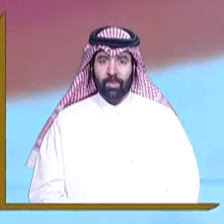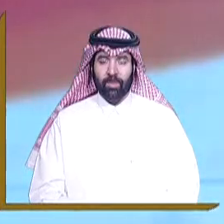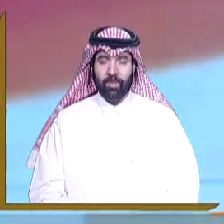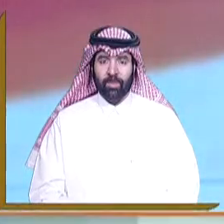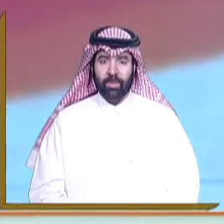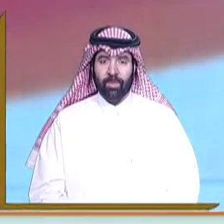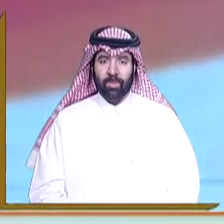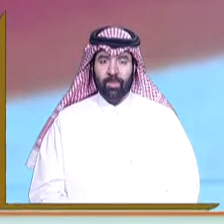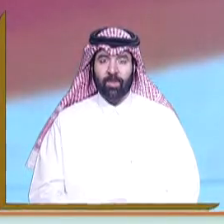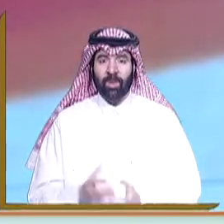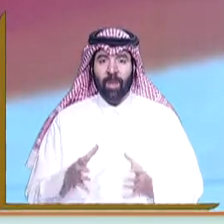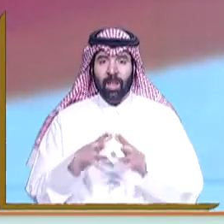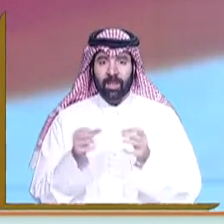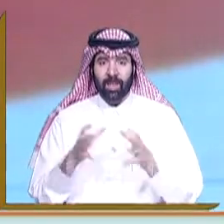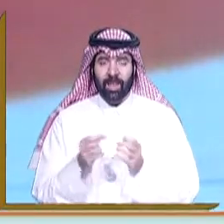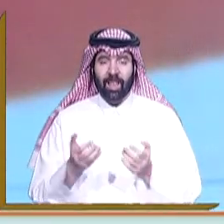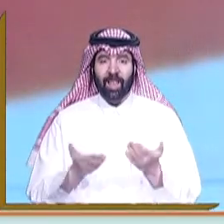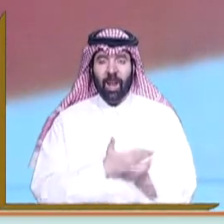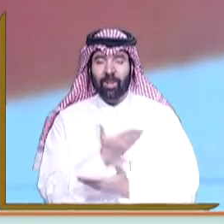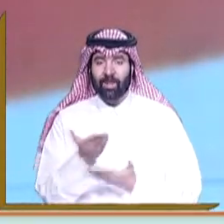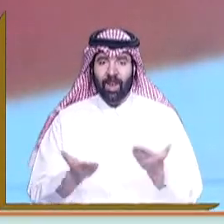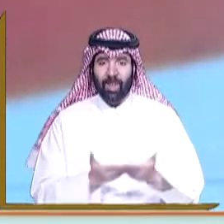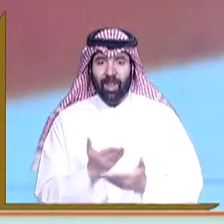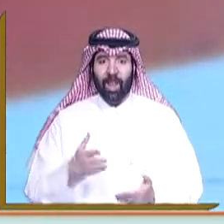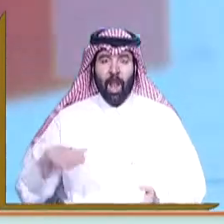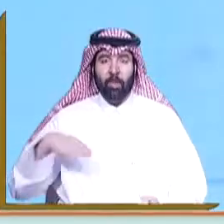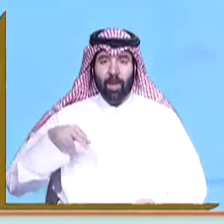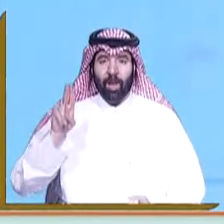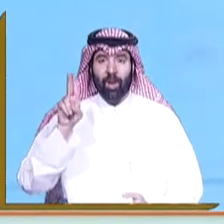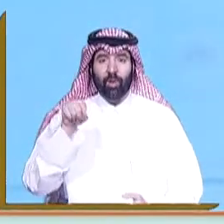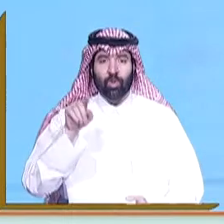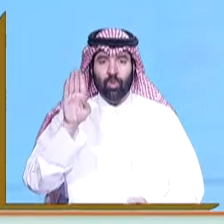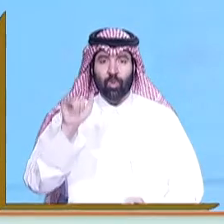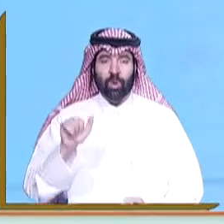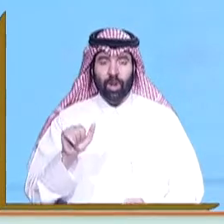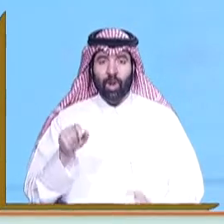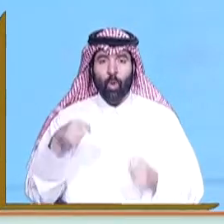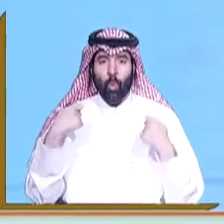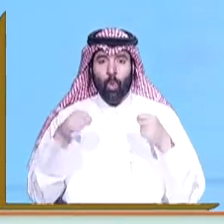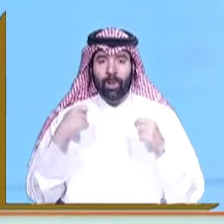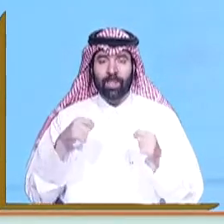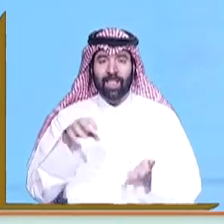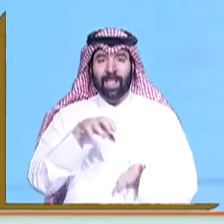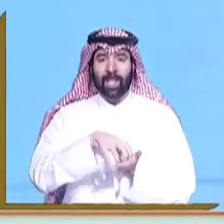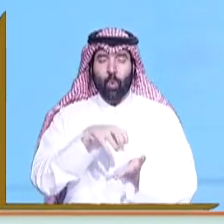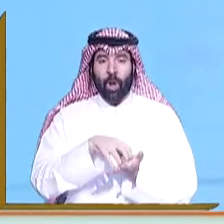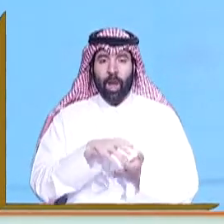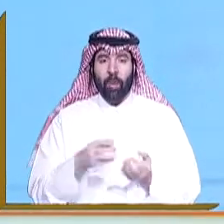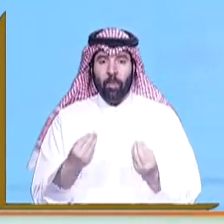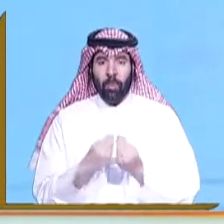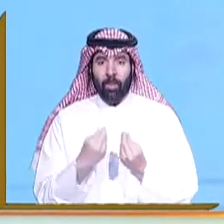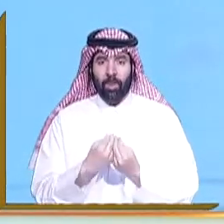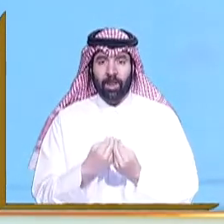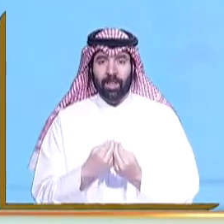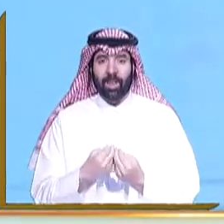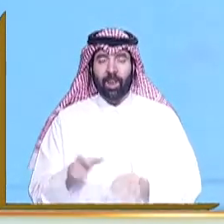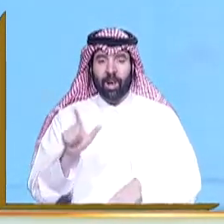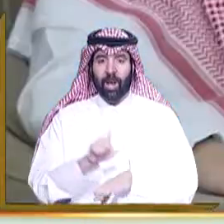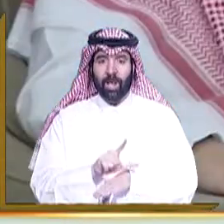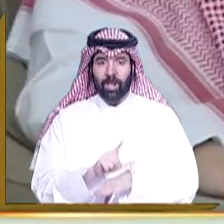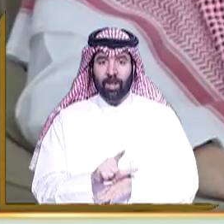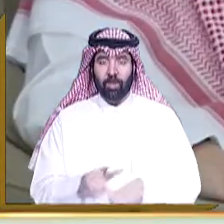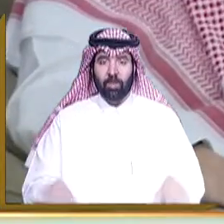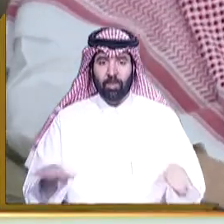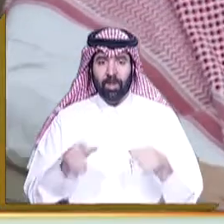كما استعرض الأمير التركي بن محمد بن فهد بن عبد العزيز وزير الدولة عضو مجلس الوزراء ورئيس مجلس الوزراء وزير